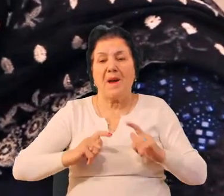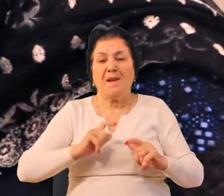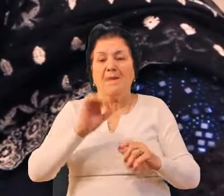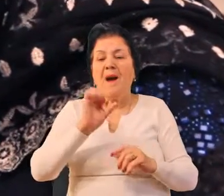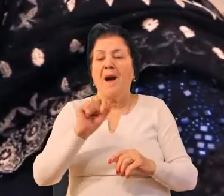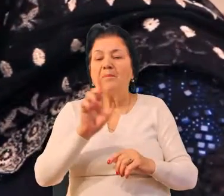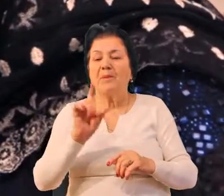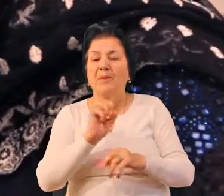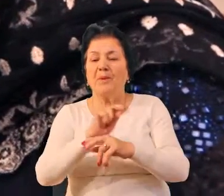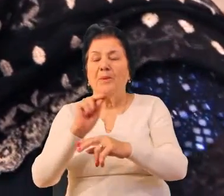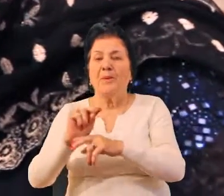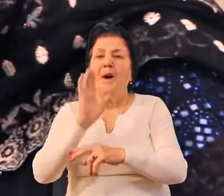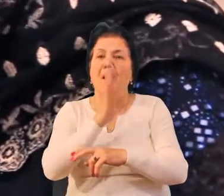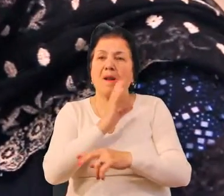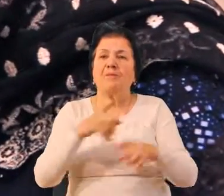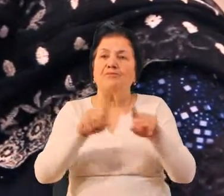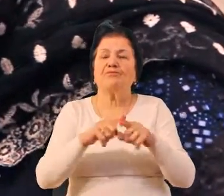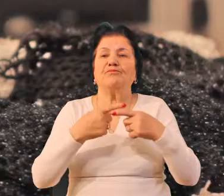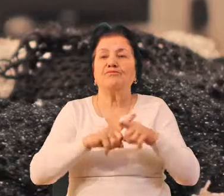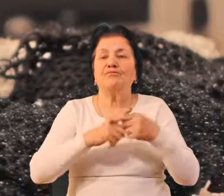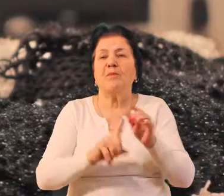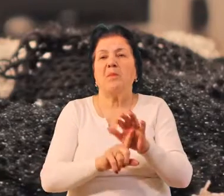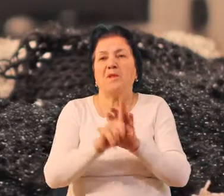da toxuculuğun başlanğıcı öyrətdi mənə.